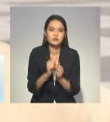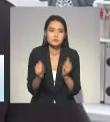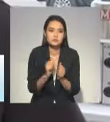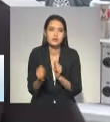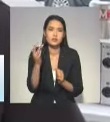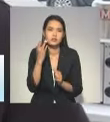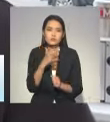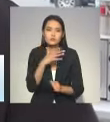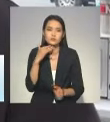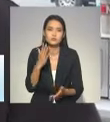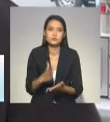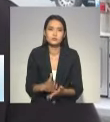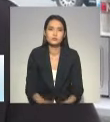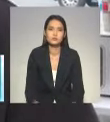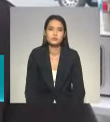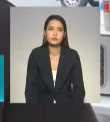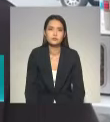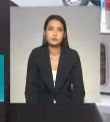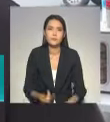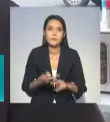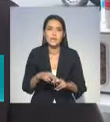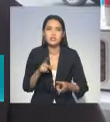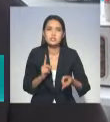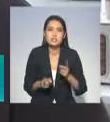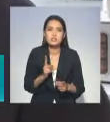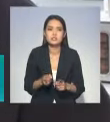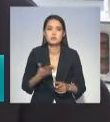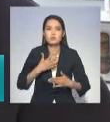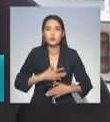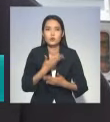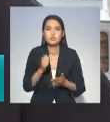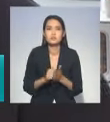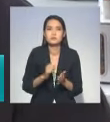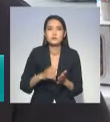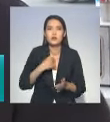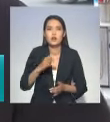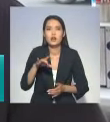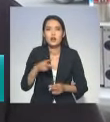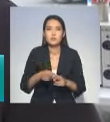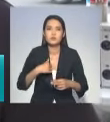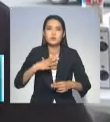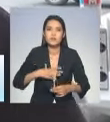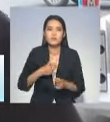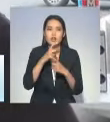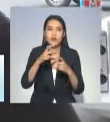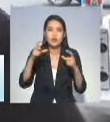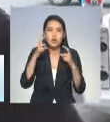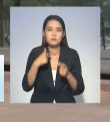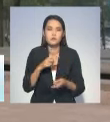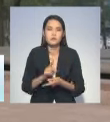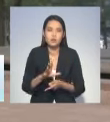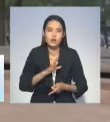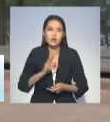чаще. Это действительно беспокоит меня, потому что у меня астма, поэтому я должен носить маску. И я все еще должен